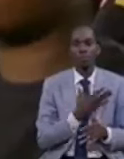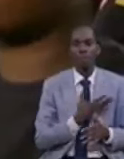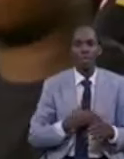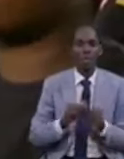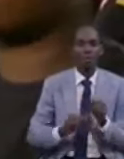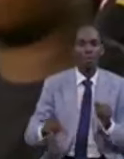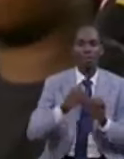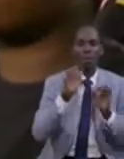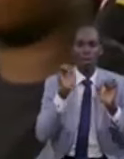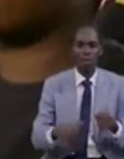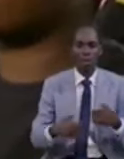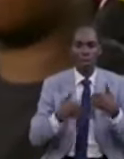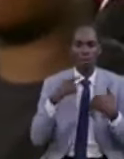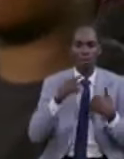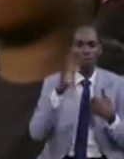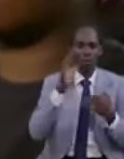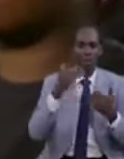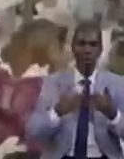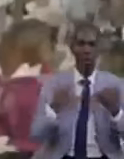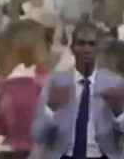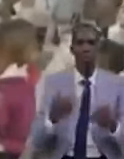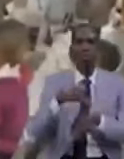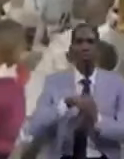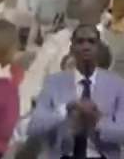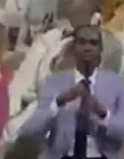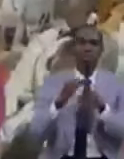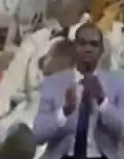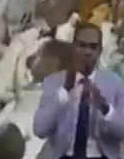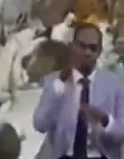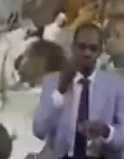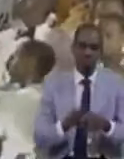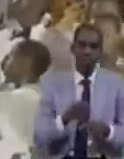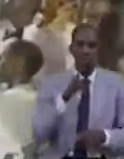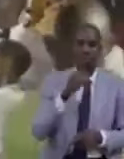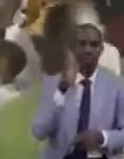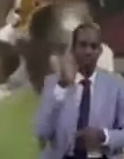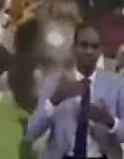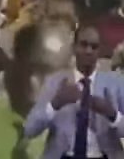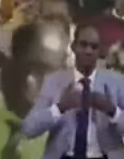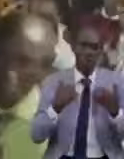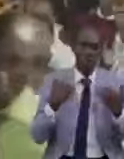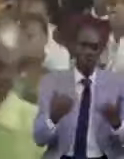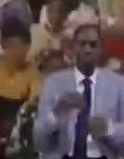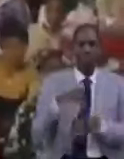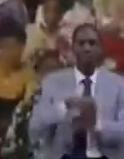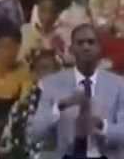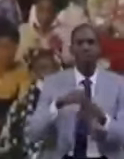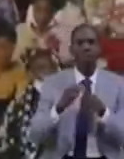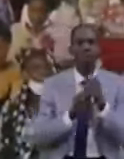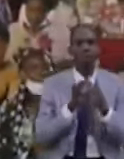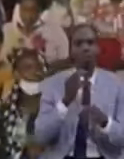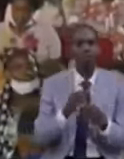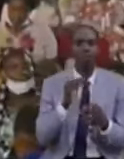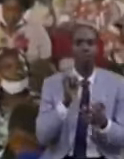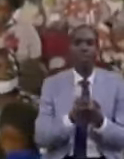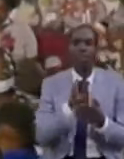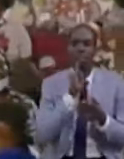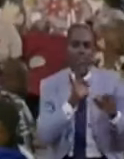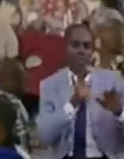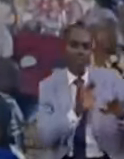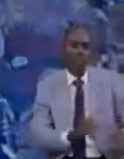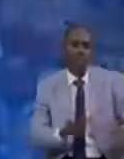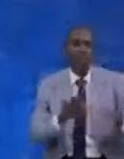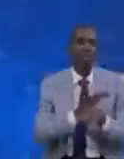et toi tu l'auras ce soir d toi tu l'auras ce soir ça c'est le dieu miséricorde Dieu ayant la